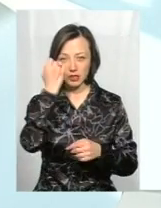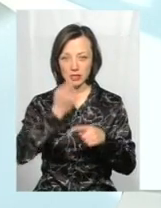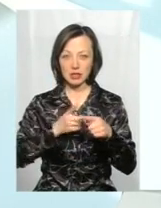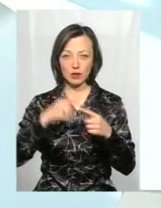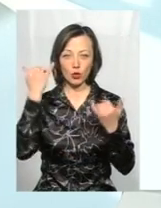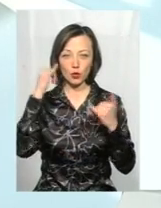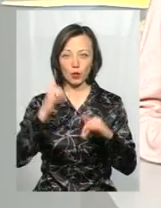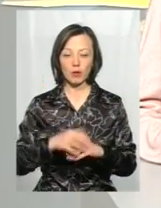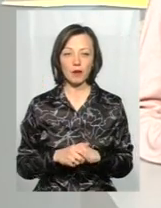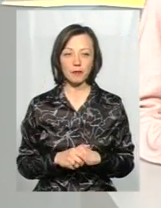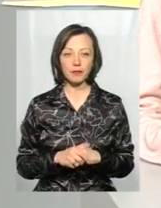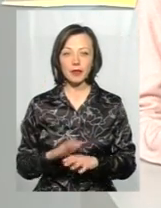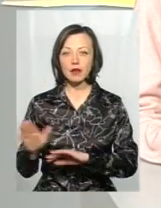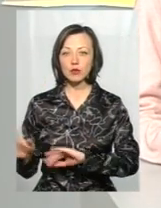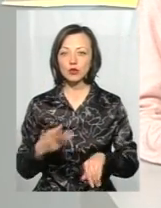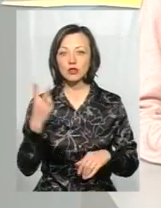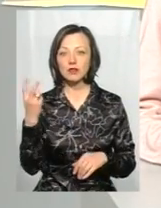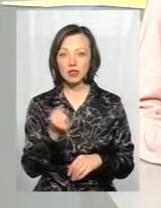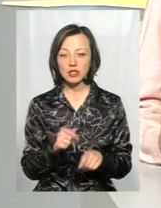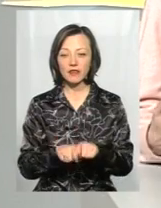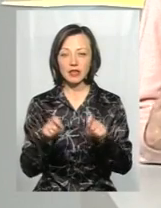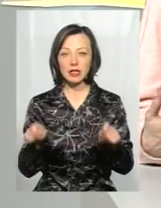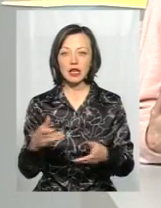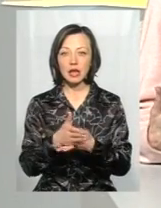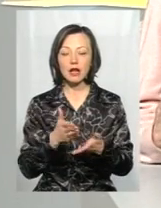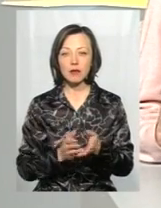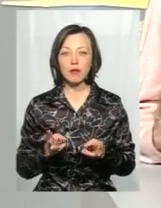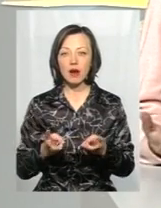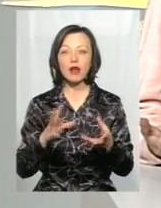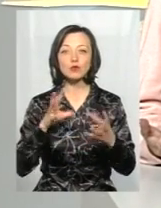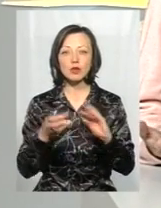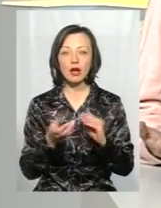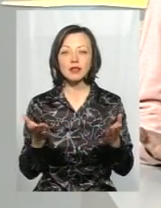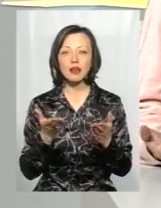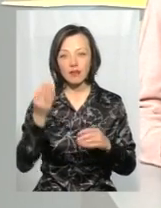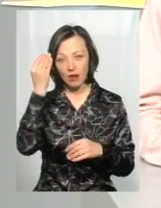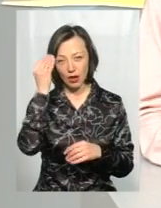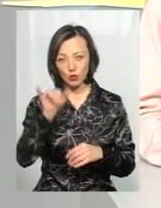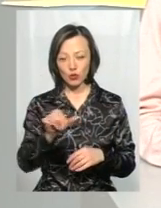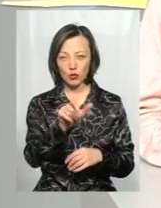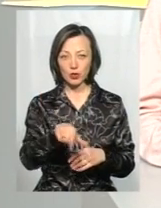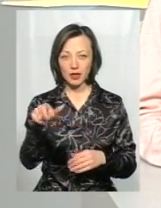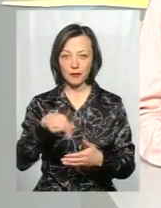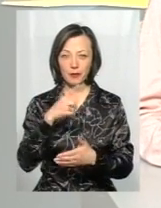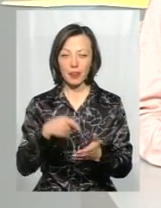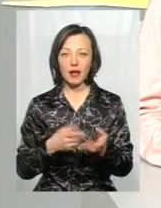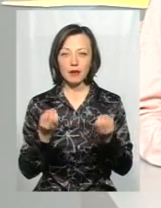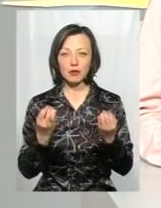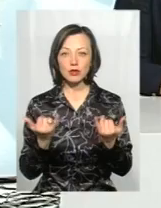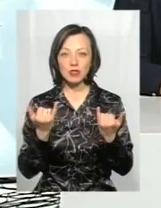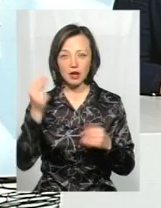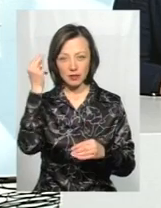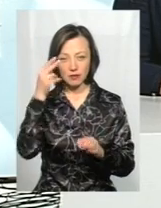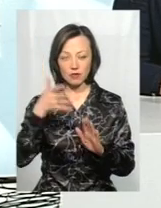худобі. А от пройшло вже 2 тижні, як відкрили хлібопекарню. Які результати вже є, які враження у людей? Вже просто зараз